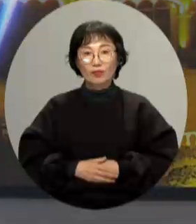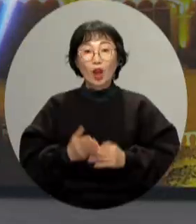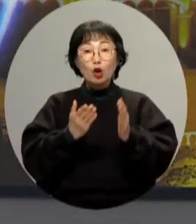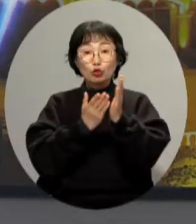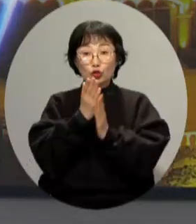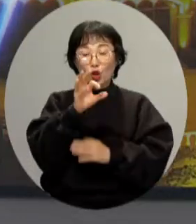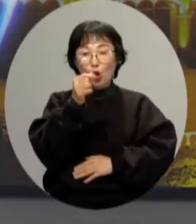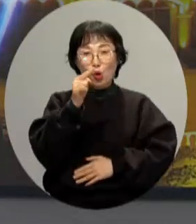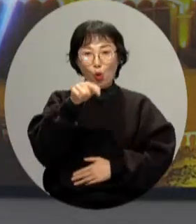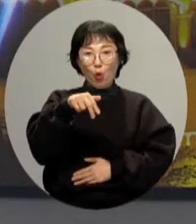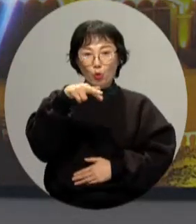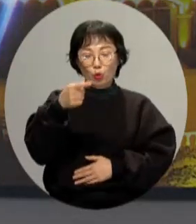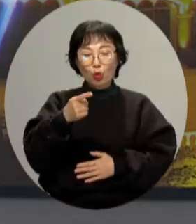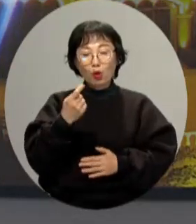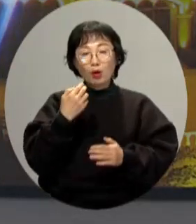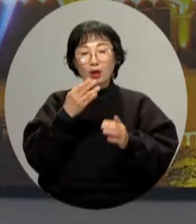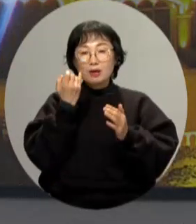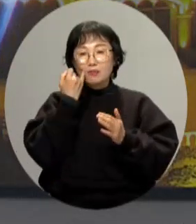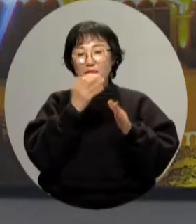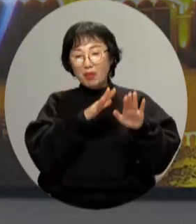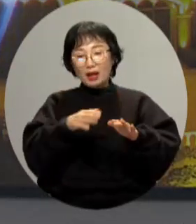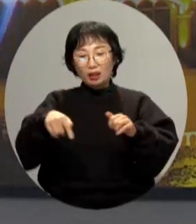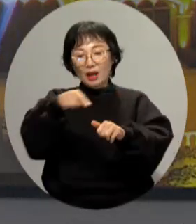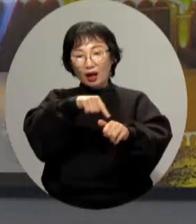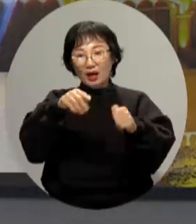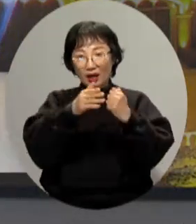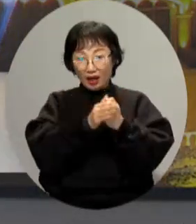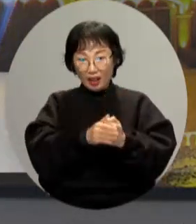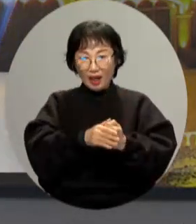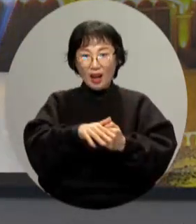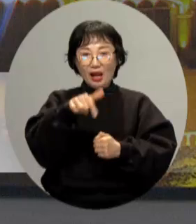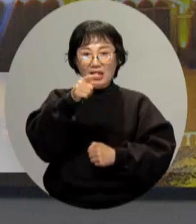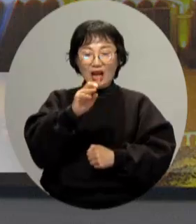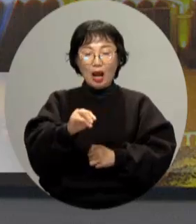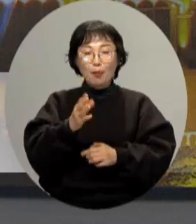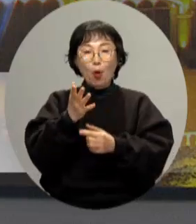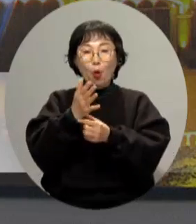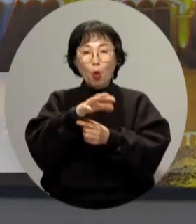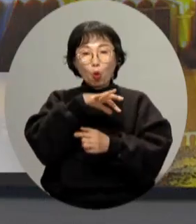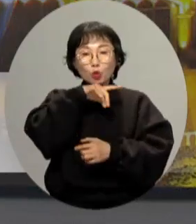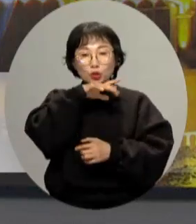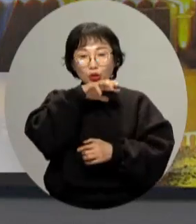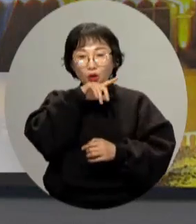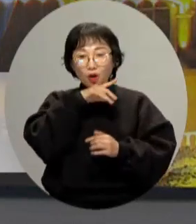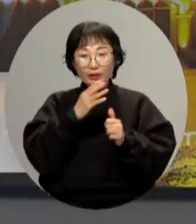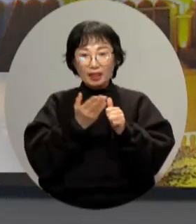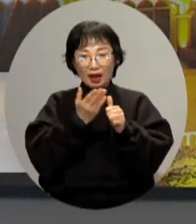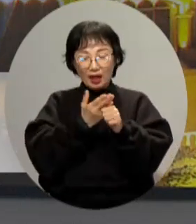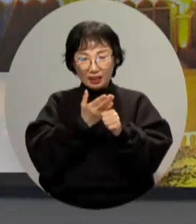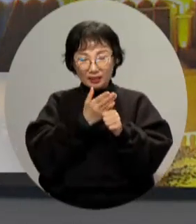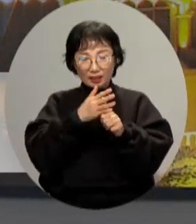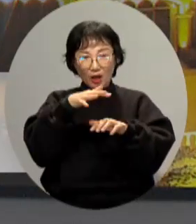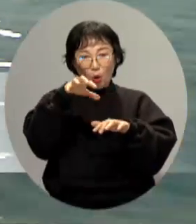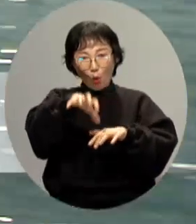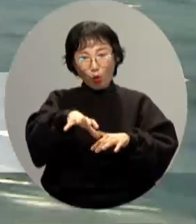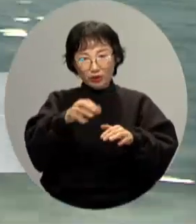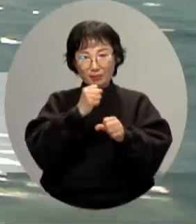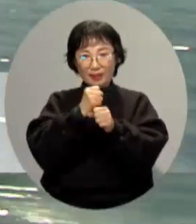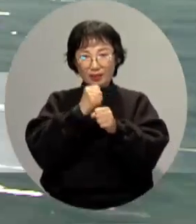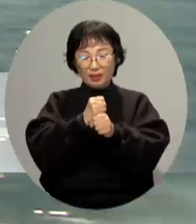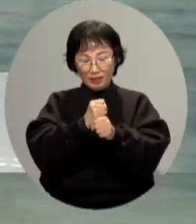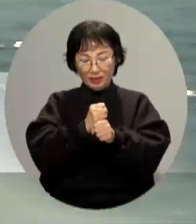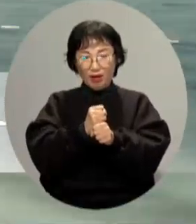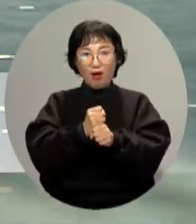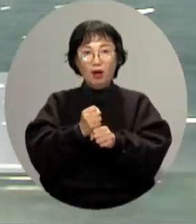군산 옥도면 해역에 오는 2028년까지 갑오징어 산란 서식장 조성 사업이 추진돼 수산자원 증대와 어민의